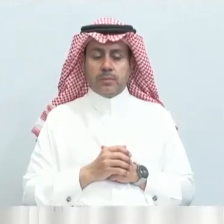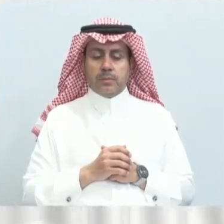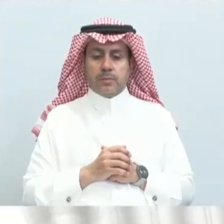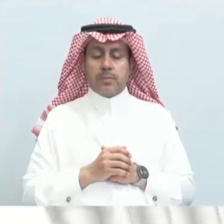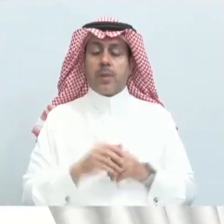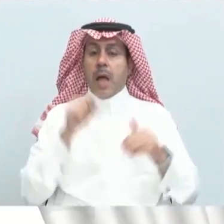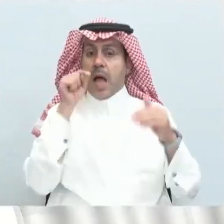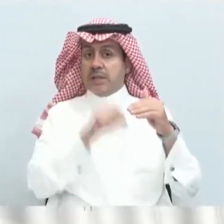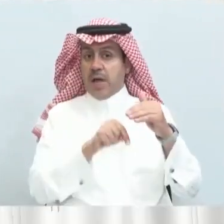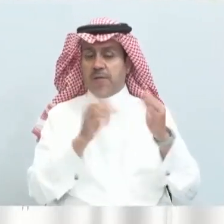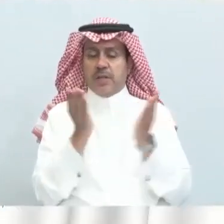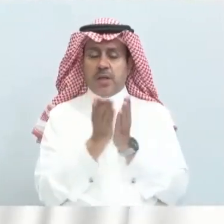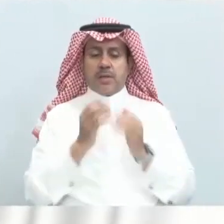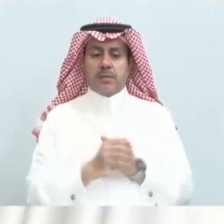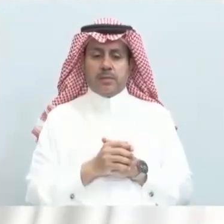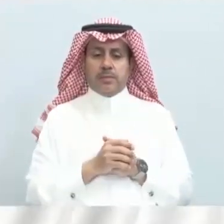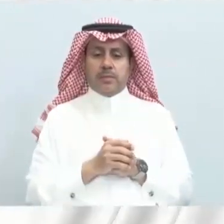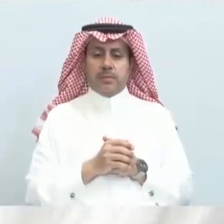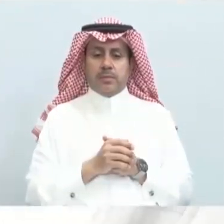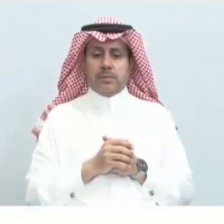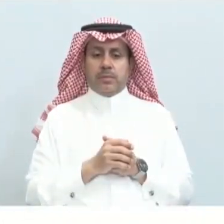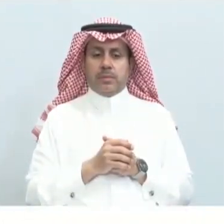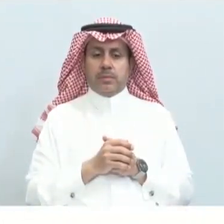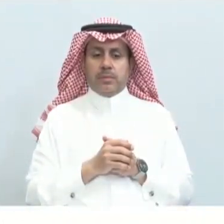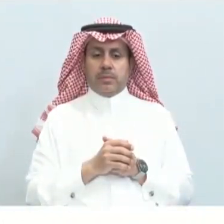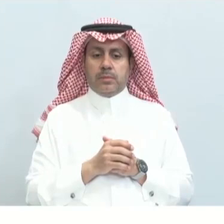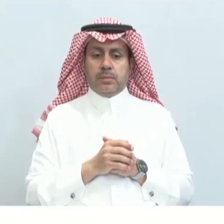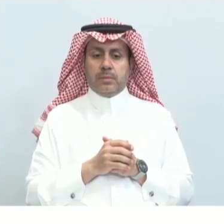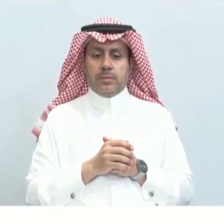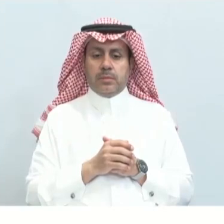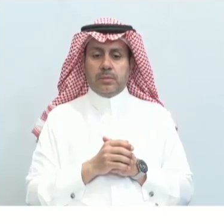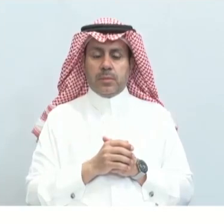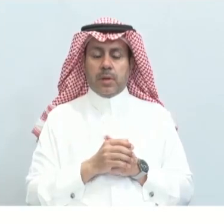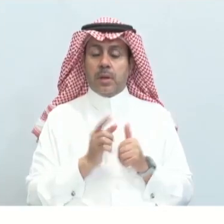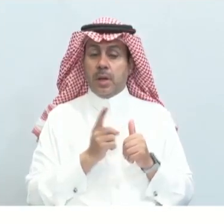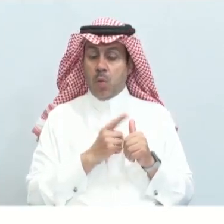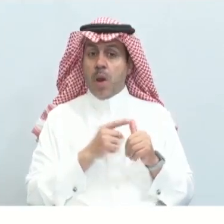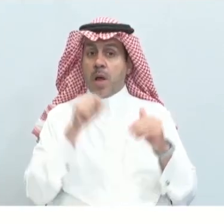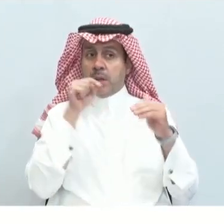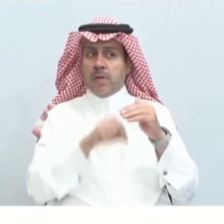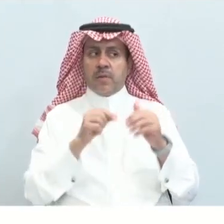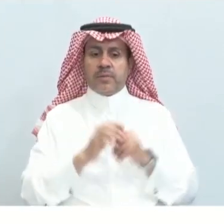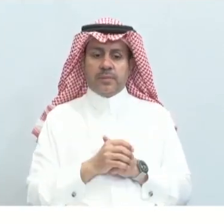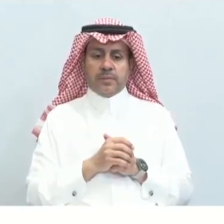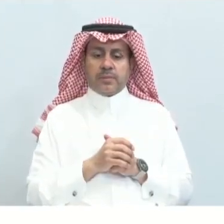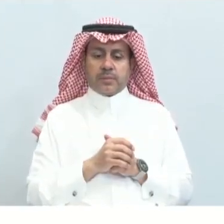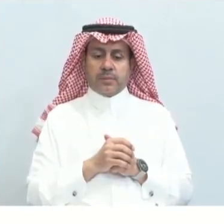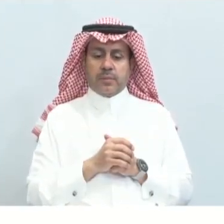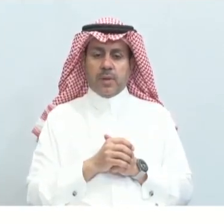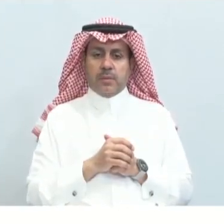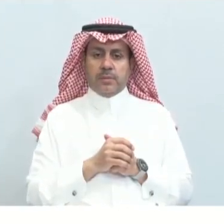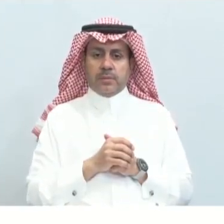والى اهدافنا التي نسعى الى تحقيقها انا واياكم باذن الله تعالى اول هذه الاهداف ان